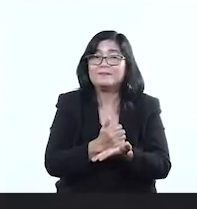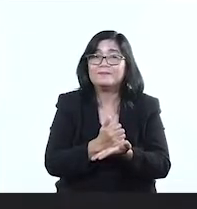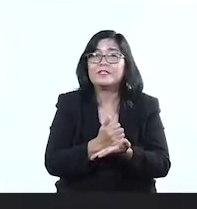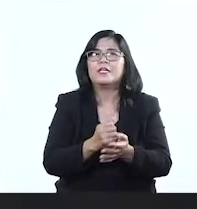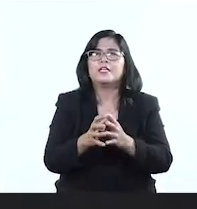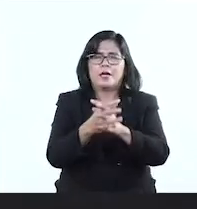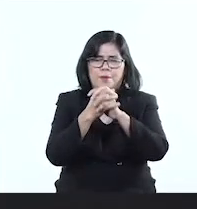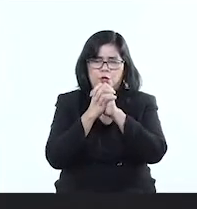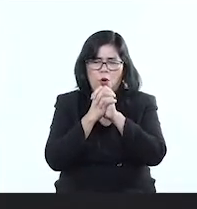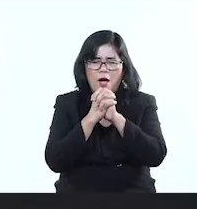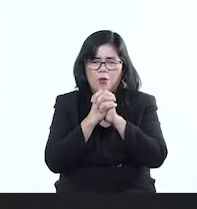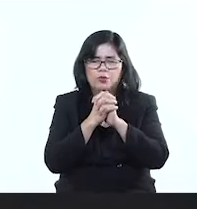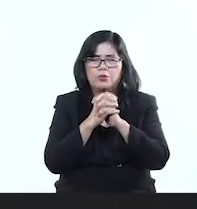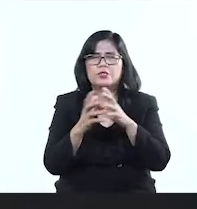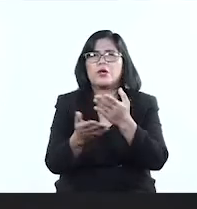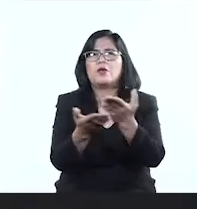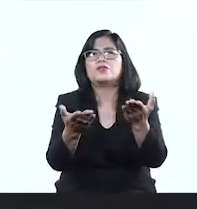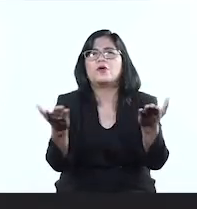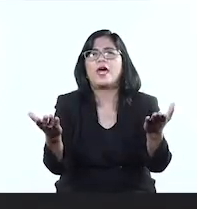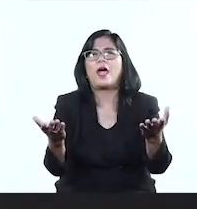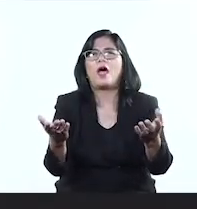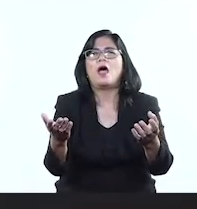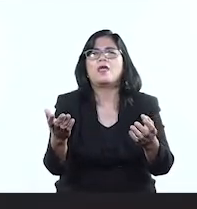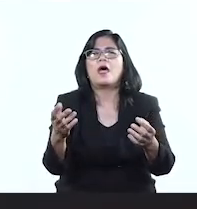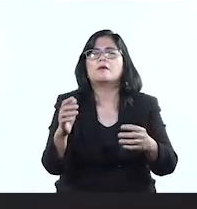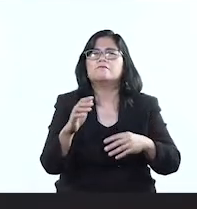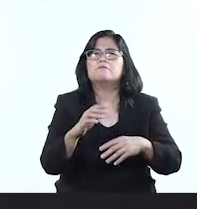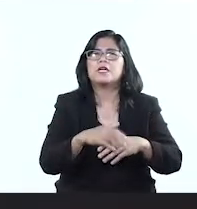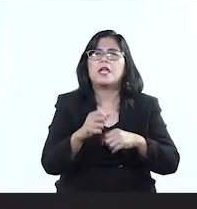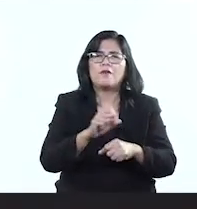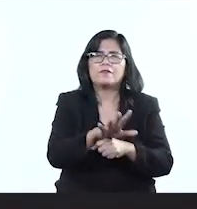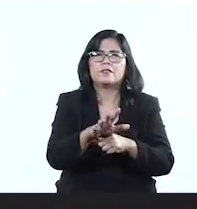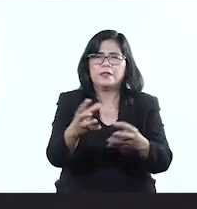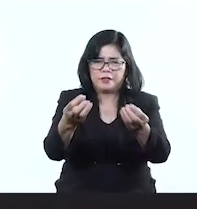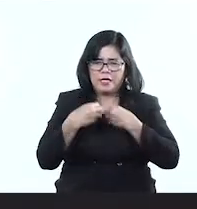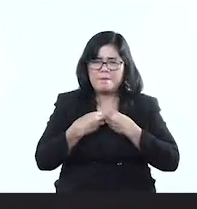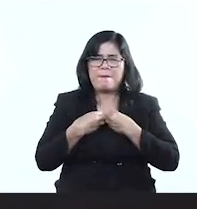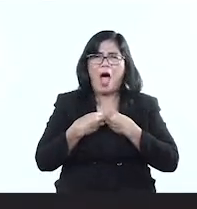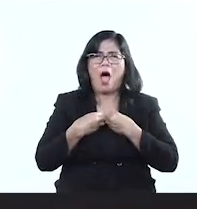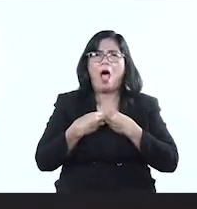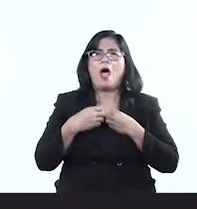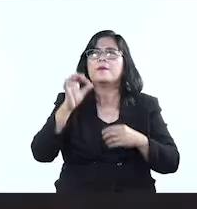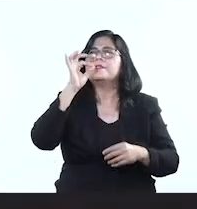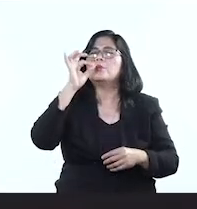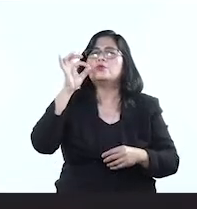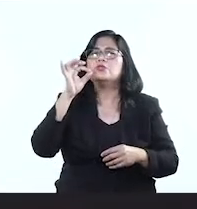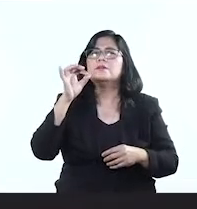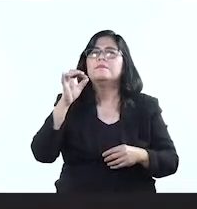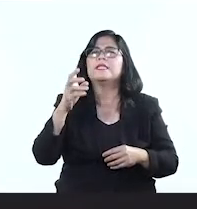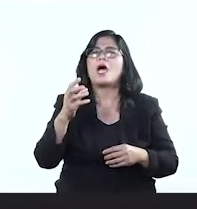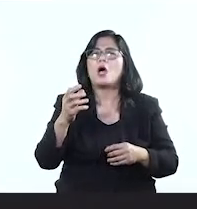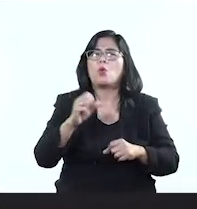terkena coffee terima perjamuan suci dan minta kuasa darah dan tubuh Kristus